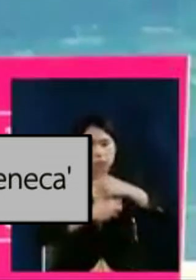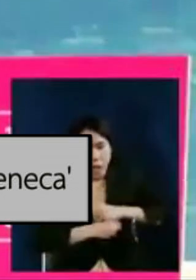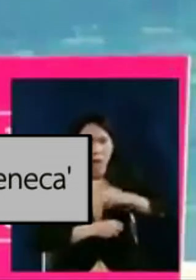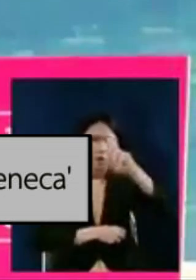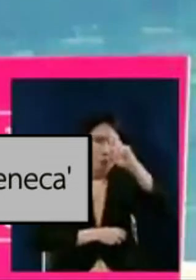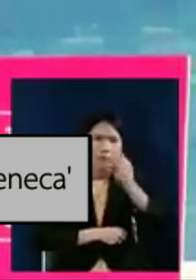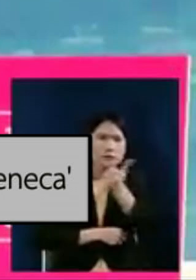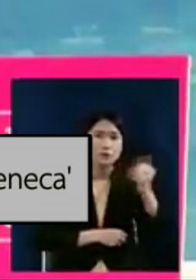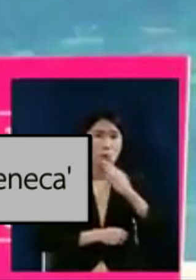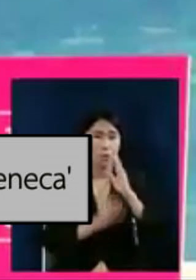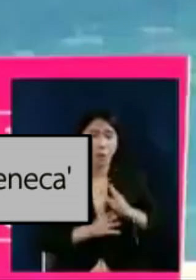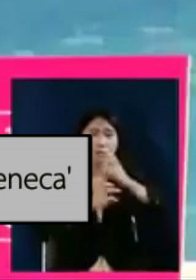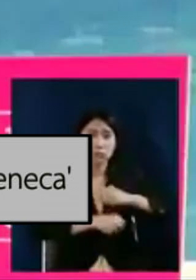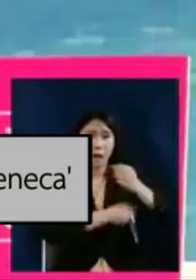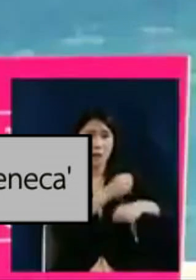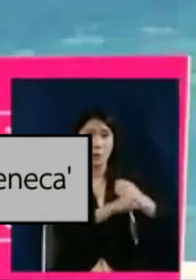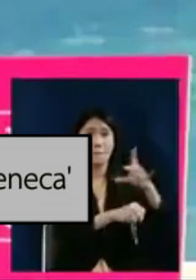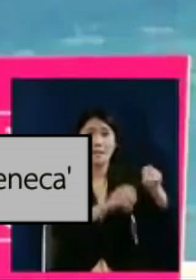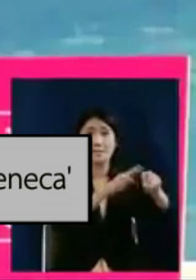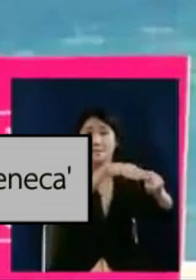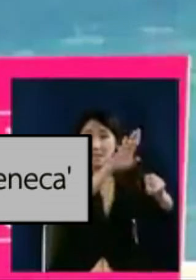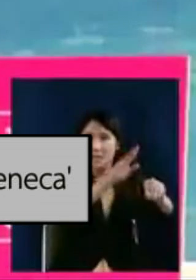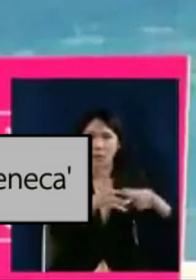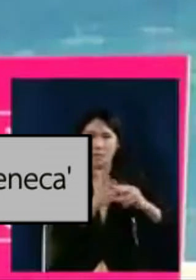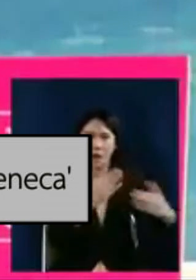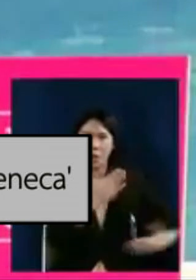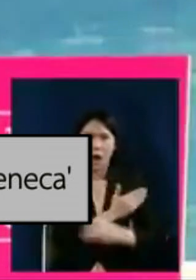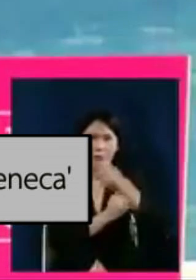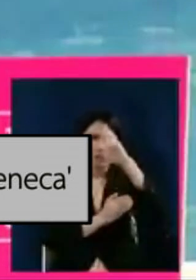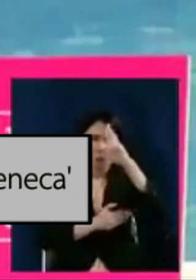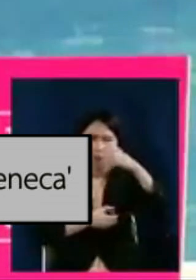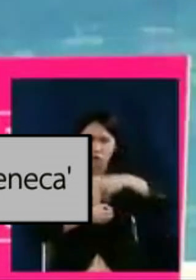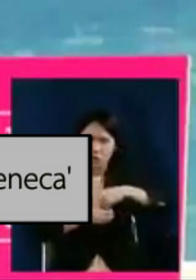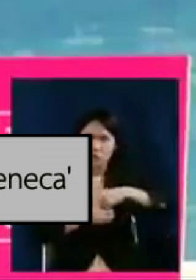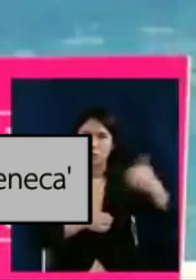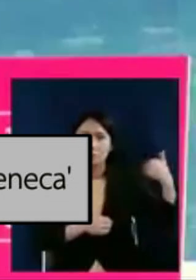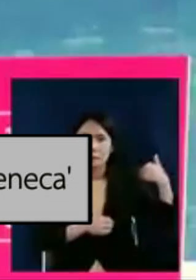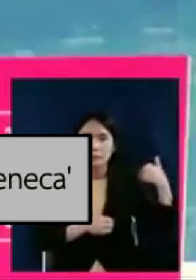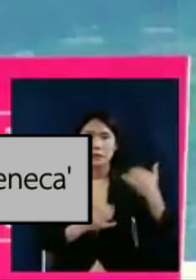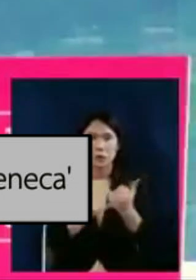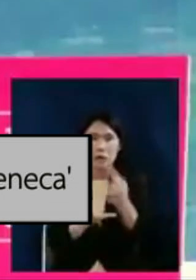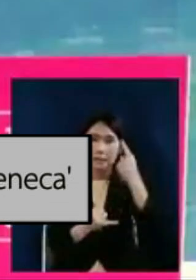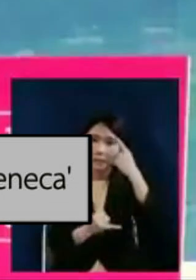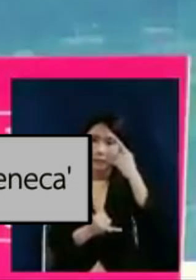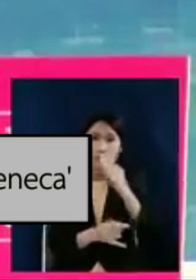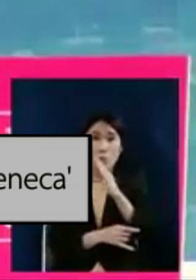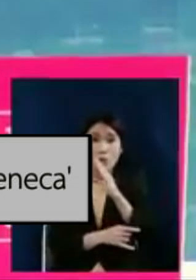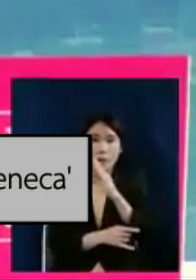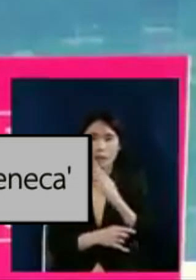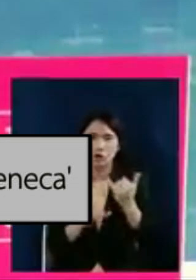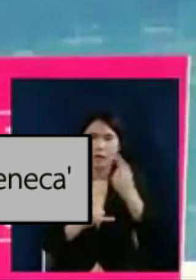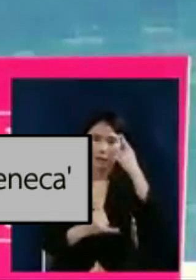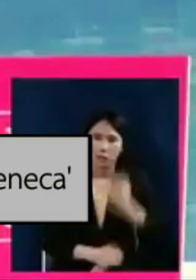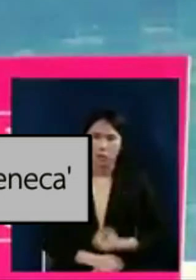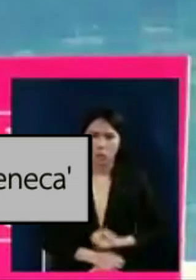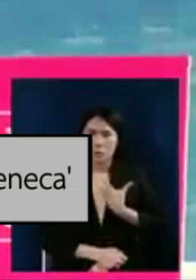โรคนั้นมาเพราะคนอายุเกิน 80นีโอการเสียชีวิตก็มีจากโลกอื่นได้เยอะแล้วนะครับยังไม่ทันไรเราอย่าเพิ่ง